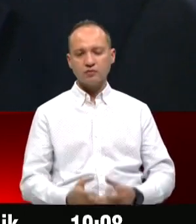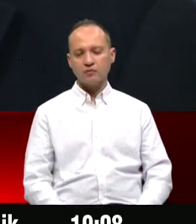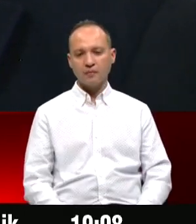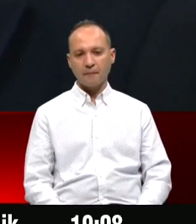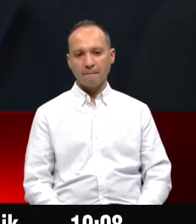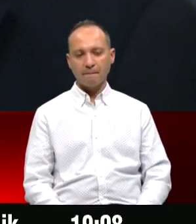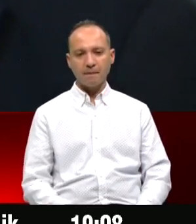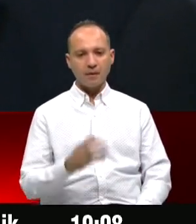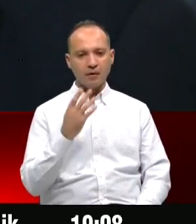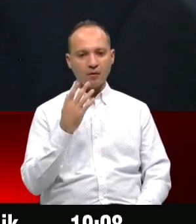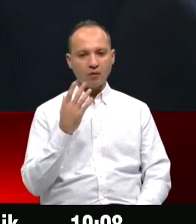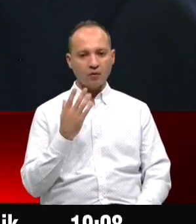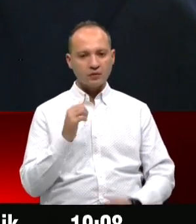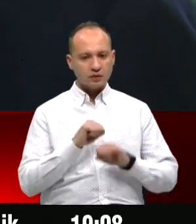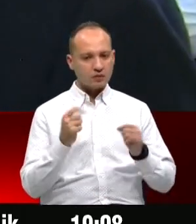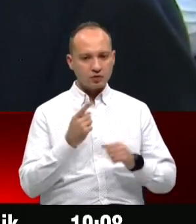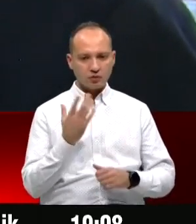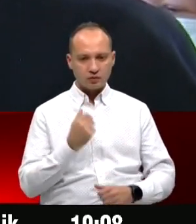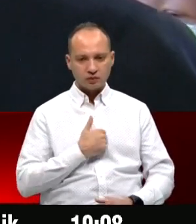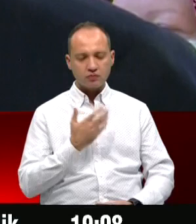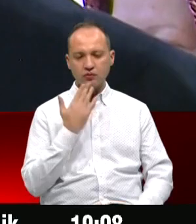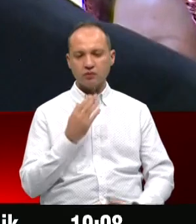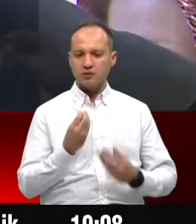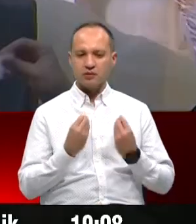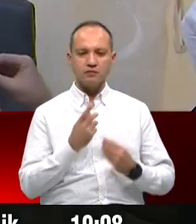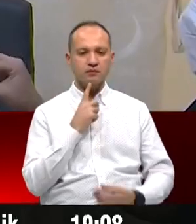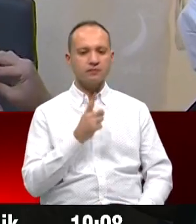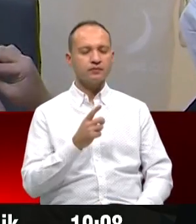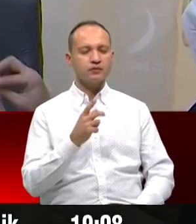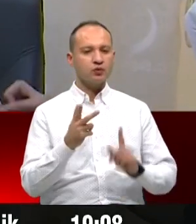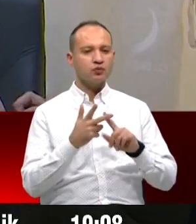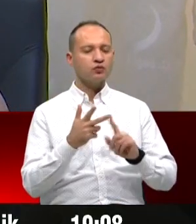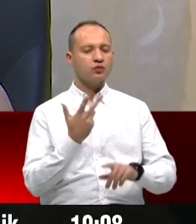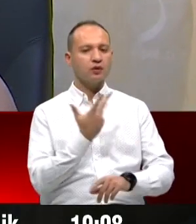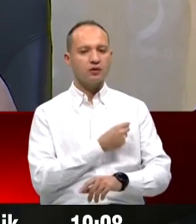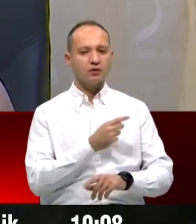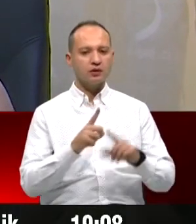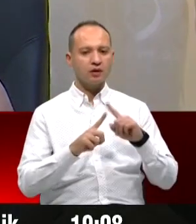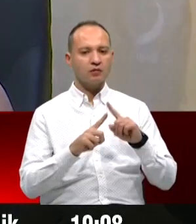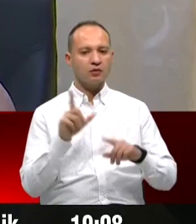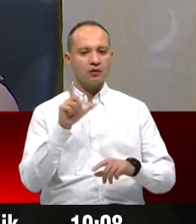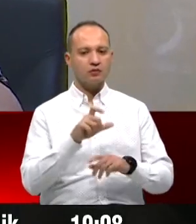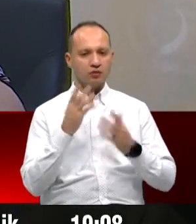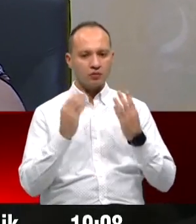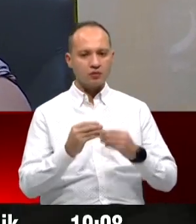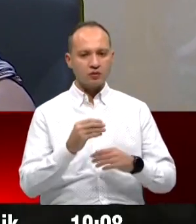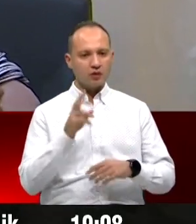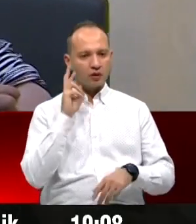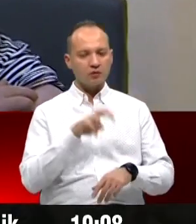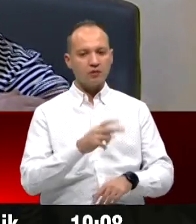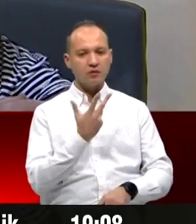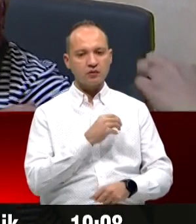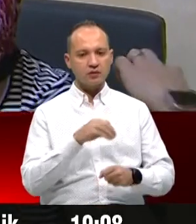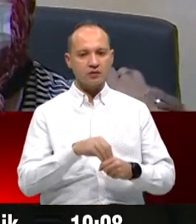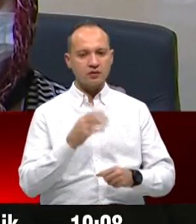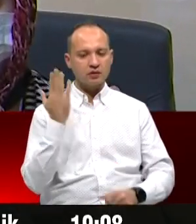olacak. Oldu mu hiçbir yan etki, bir sıkıntı? Yok, herhangi bir hiçbir sıkıntım olmadı. Üçüncü doz aşıyı Temmuz ayında olmuştu ve hatırlatma dozu